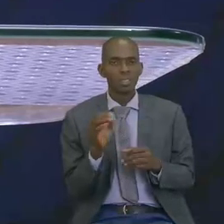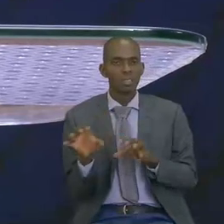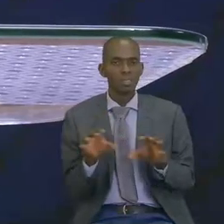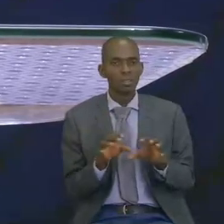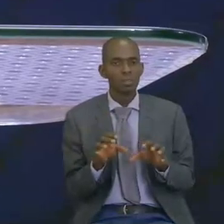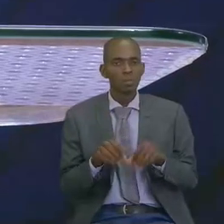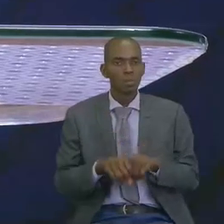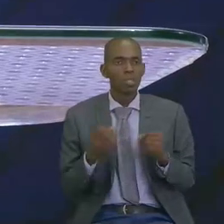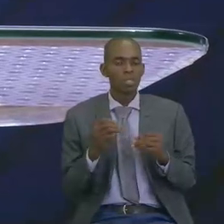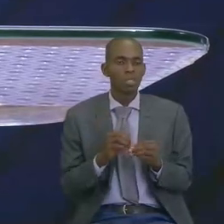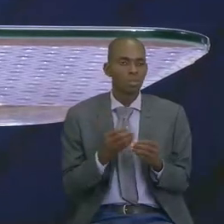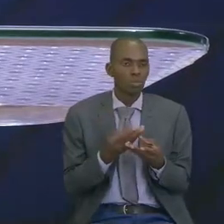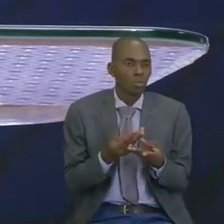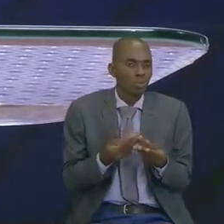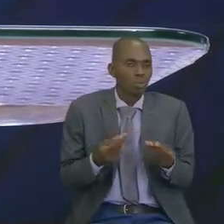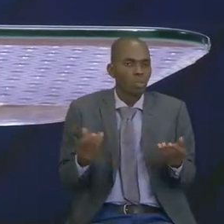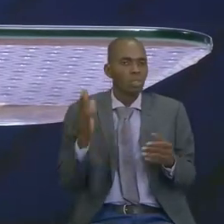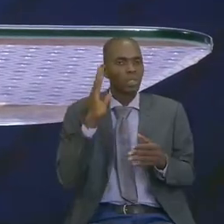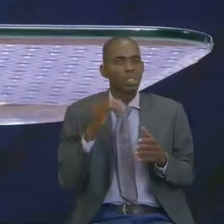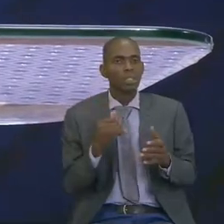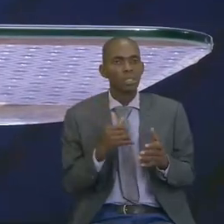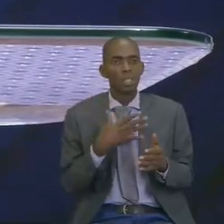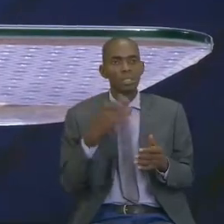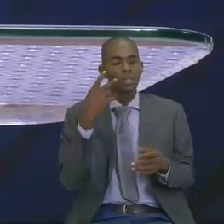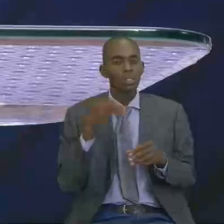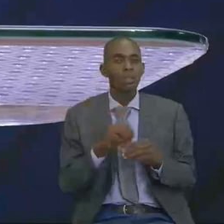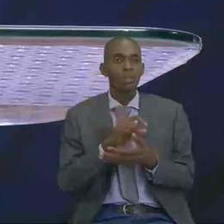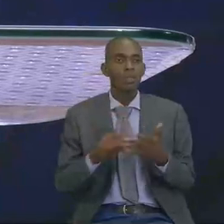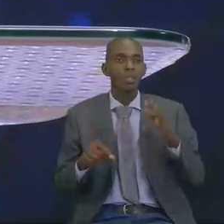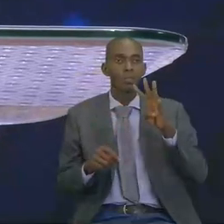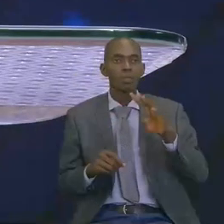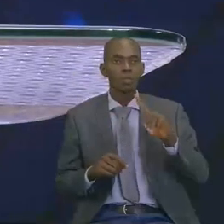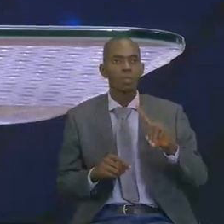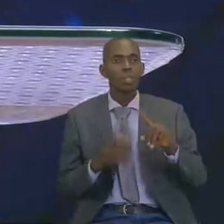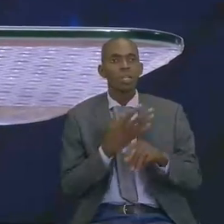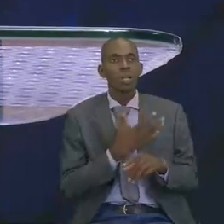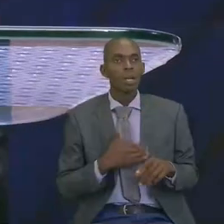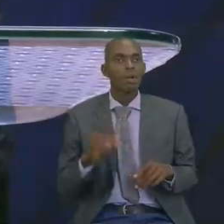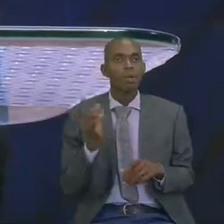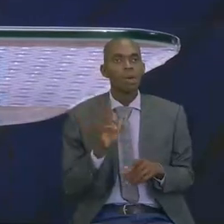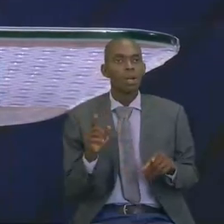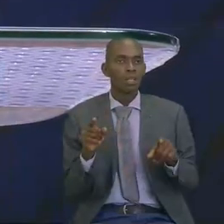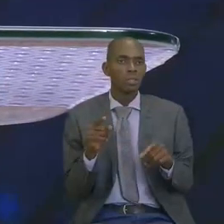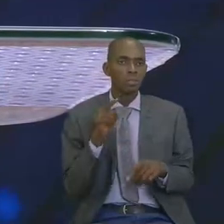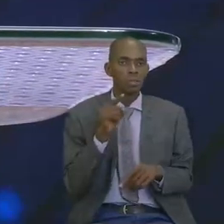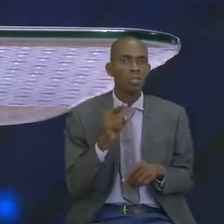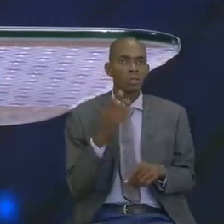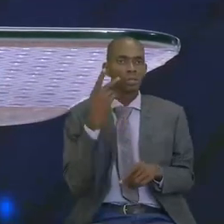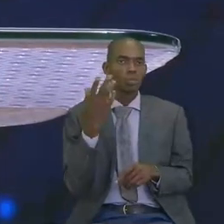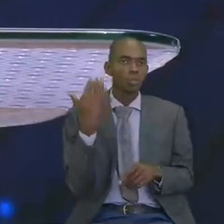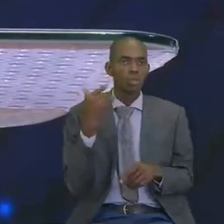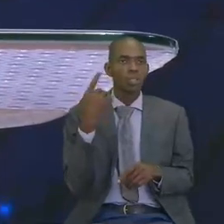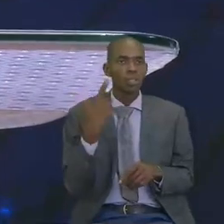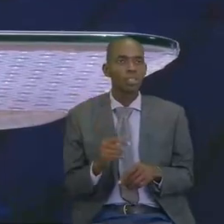Et le verset 41 nous dit, et comme tu as vu